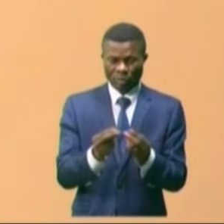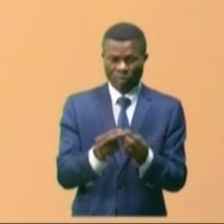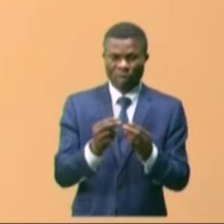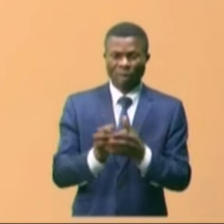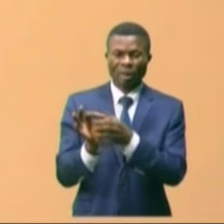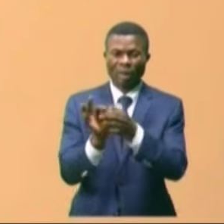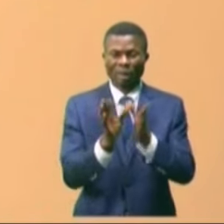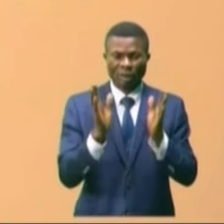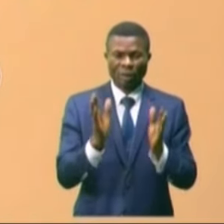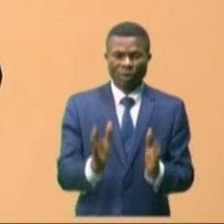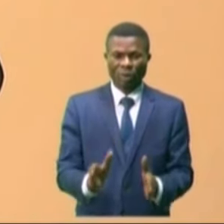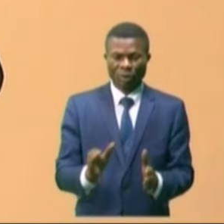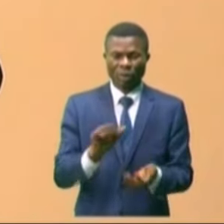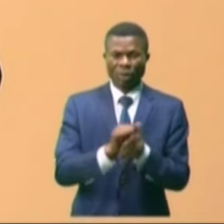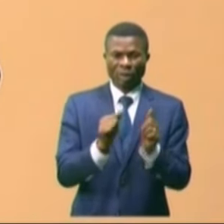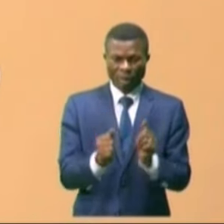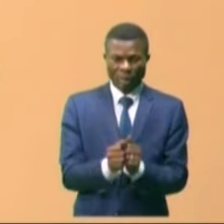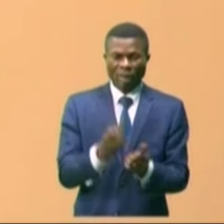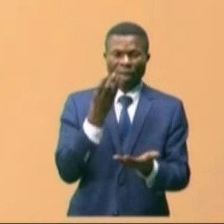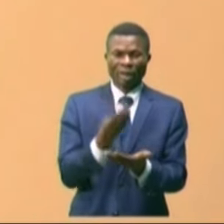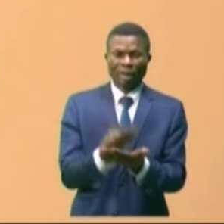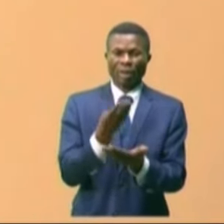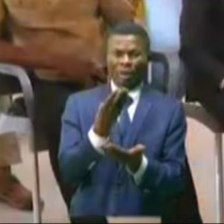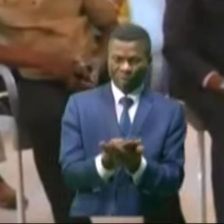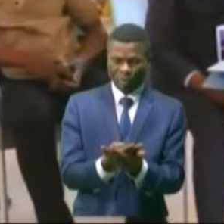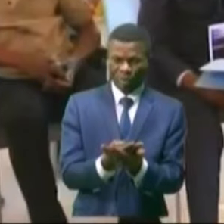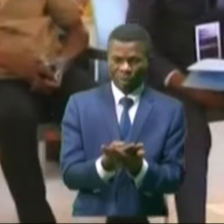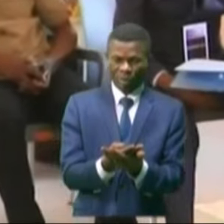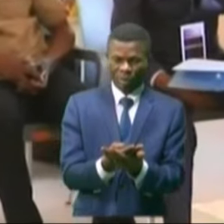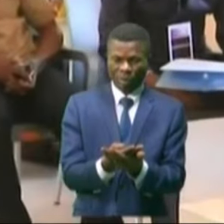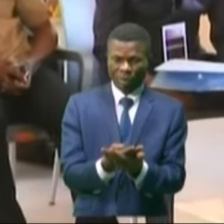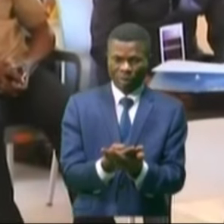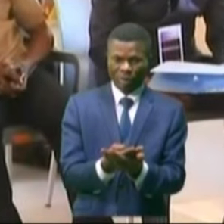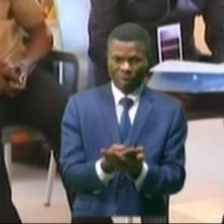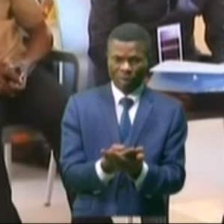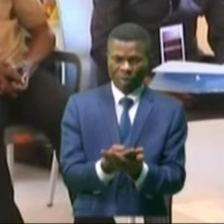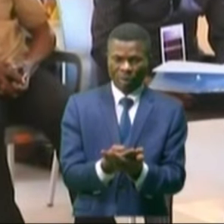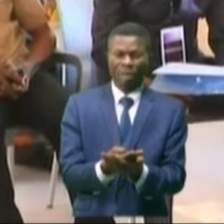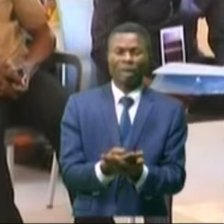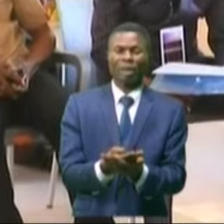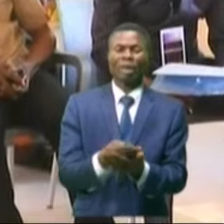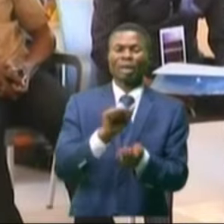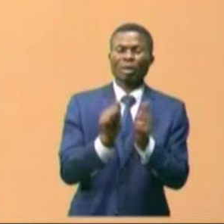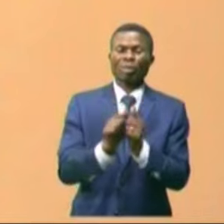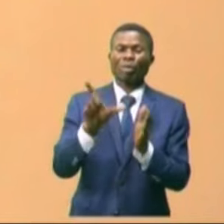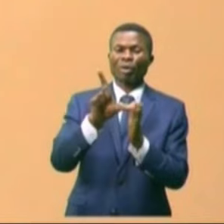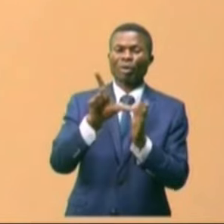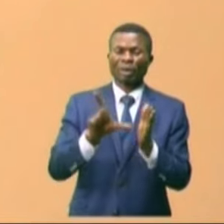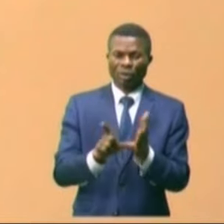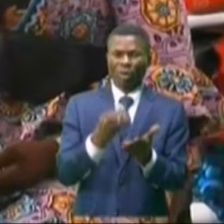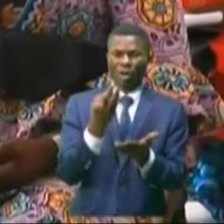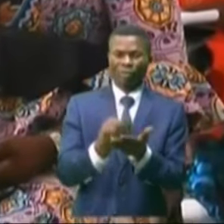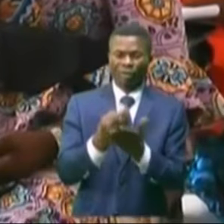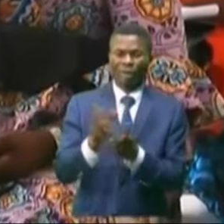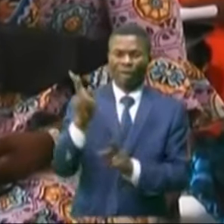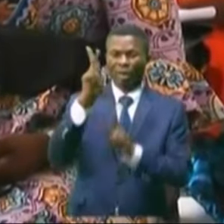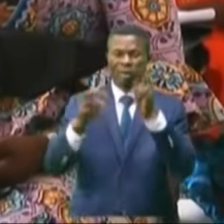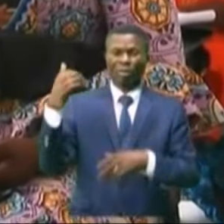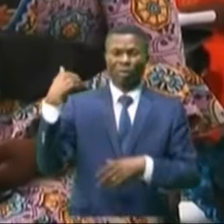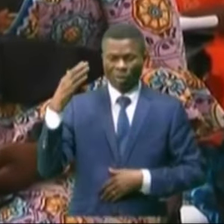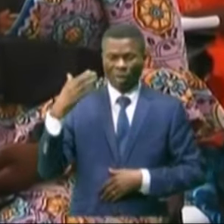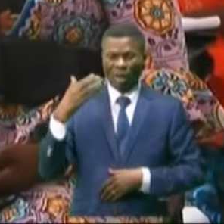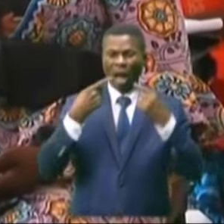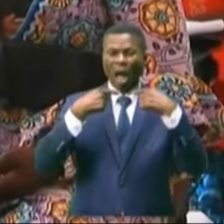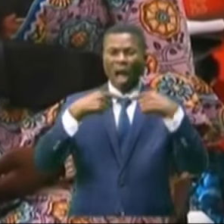collaborateurs sur le processus budgétaire prôné par la loi relative aux finances publiques et ses textes d'accompagnement. Communiquer la vision